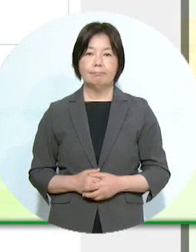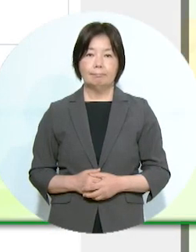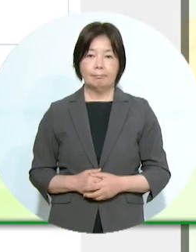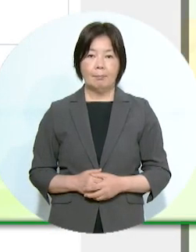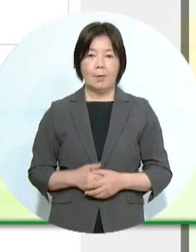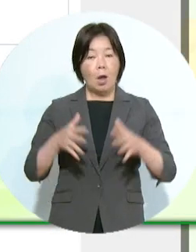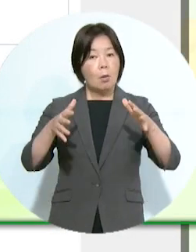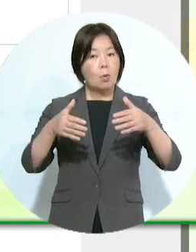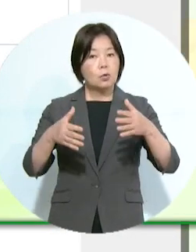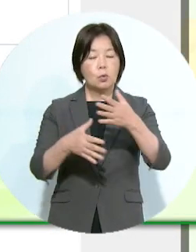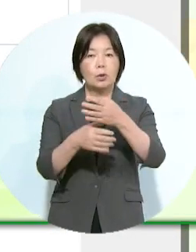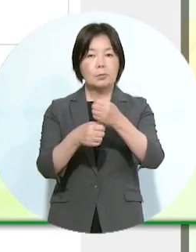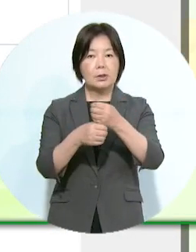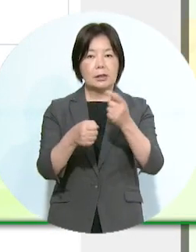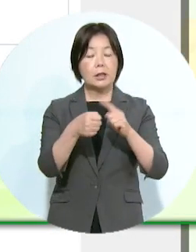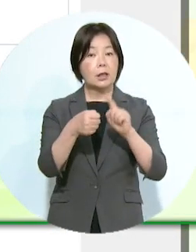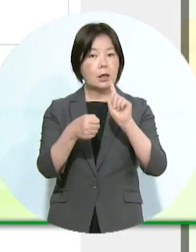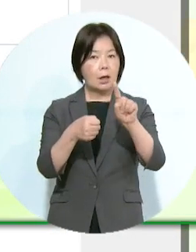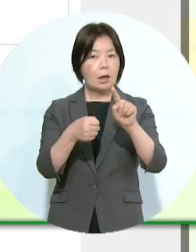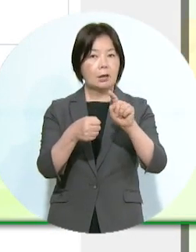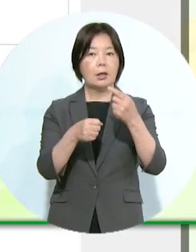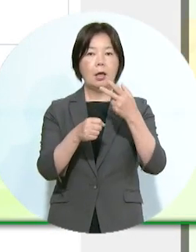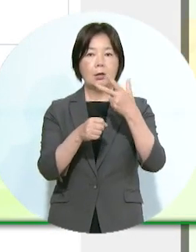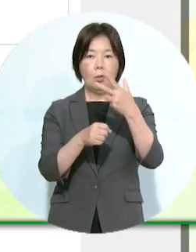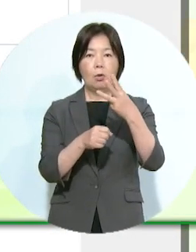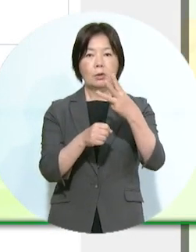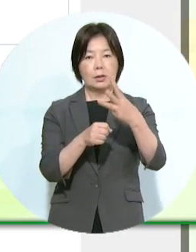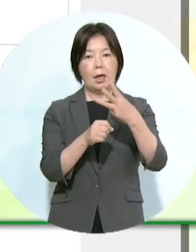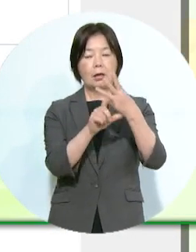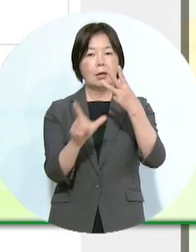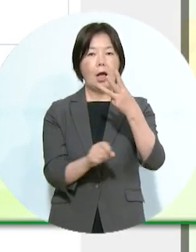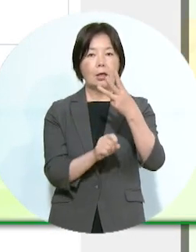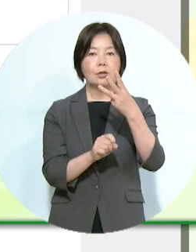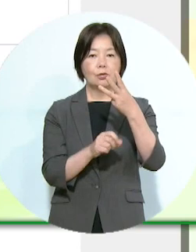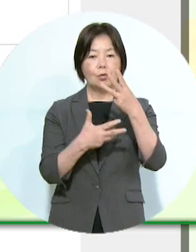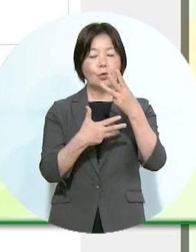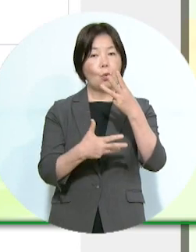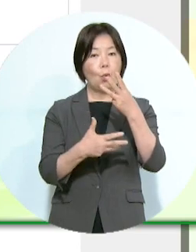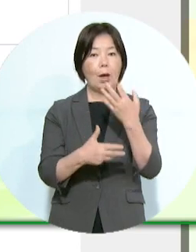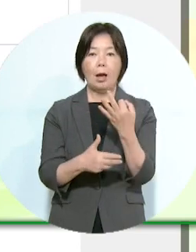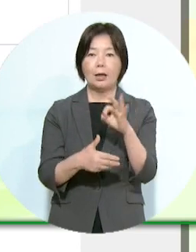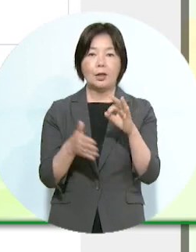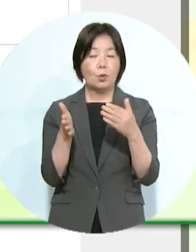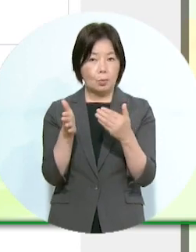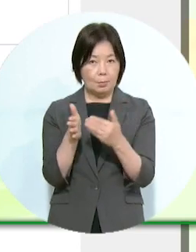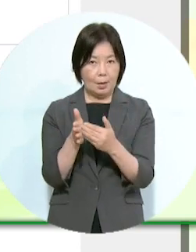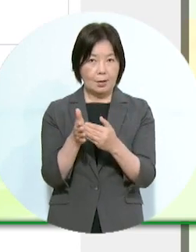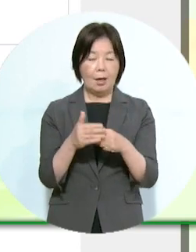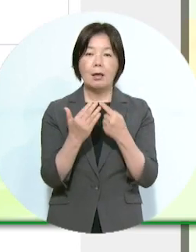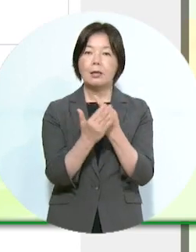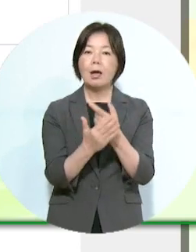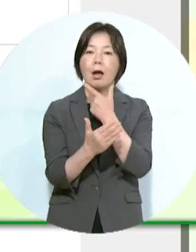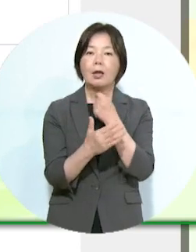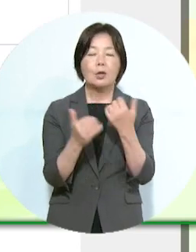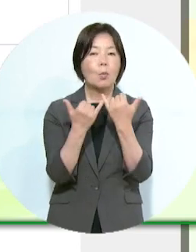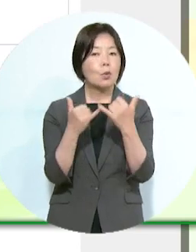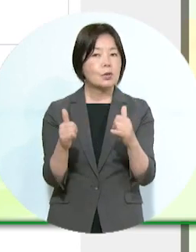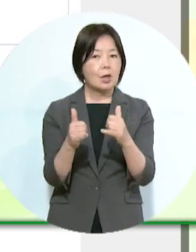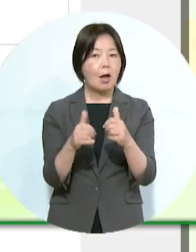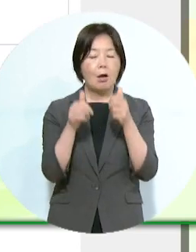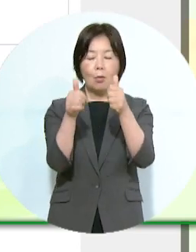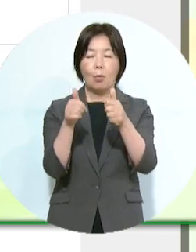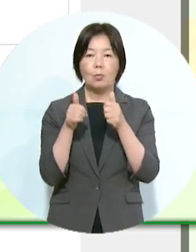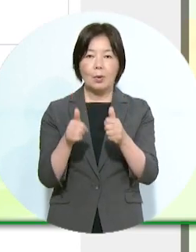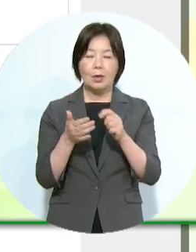募集期間は来年の3月8日金曜日までです。参加を希望する人はホーム